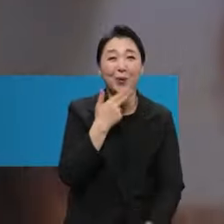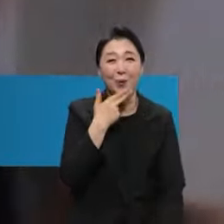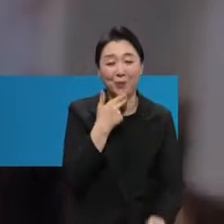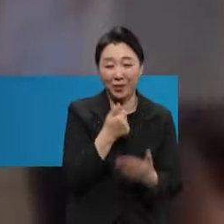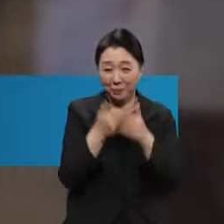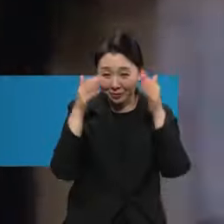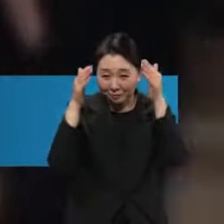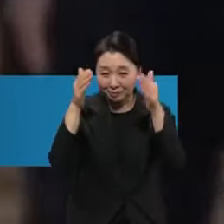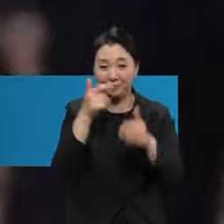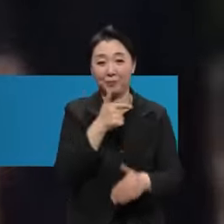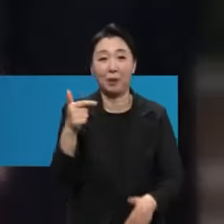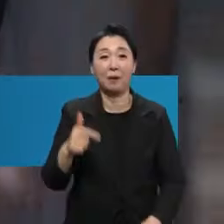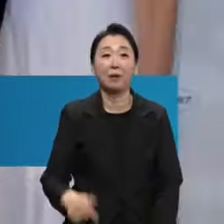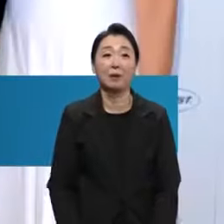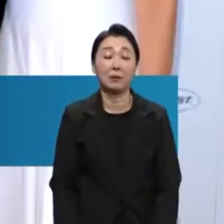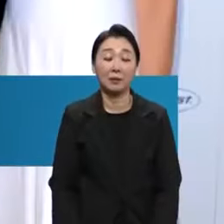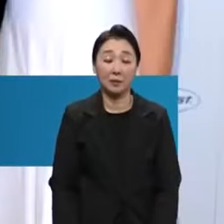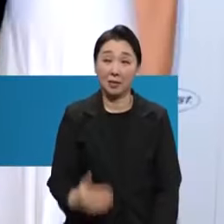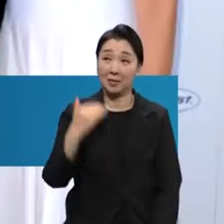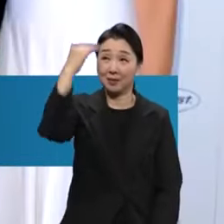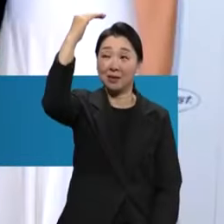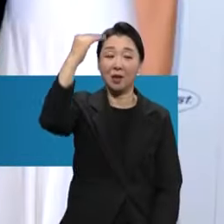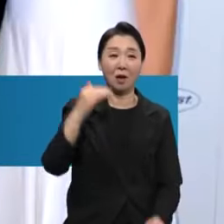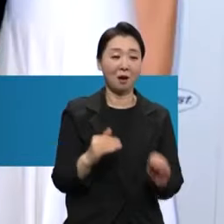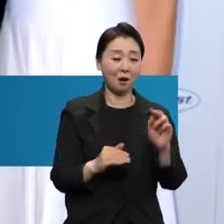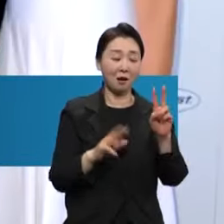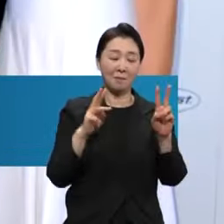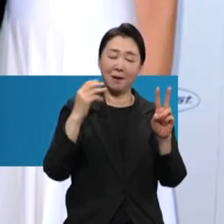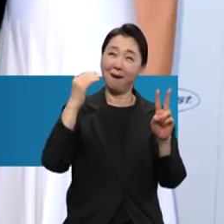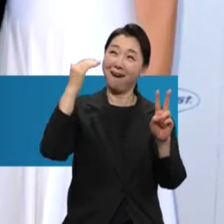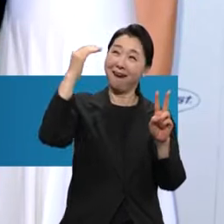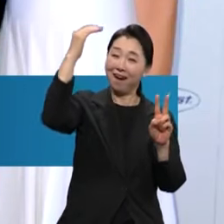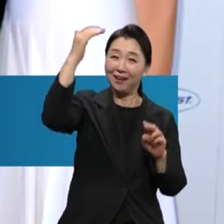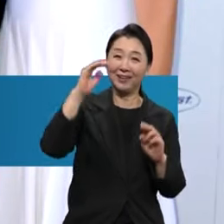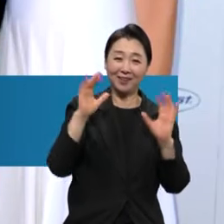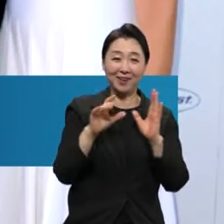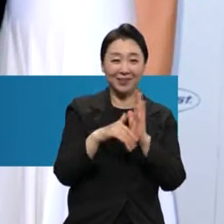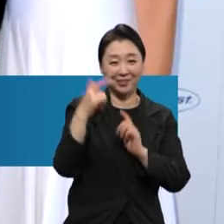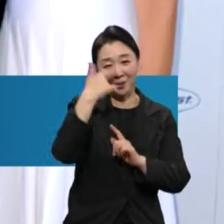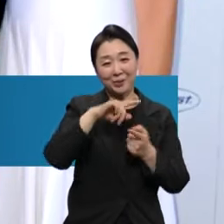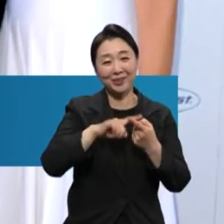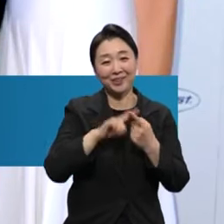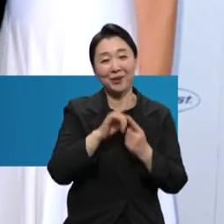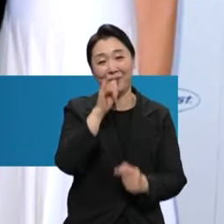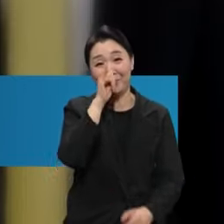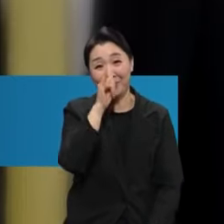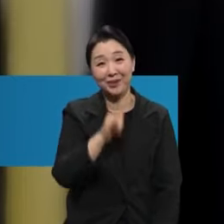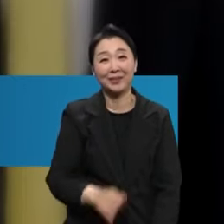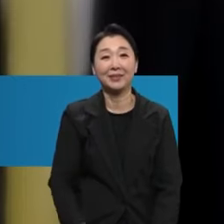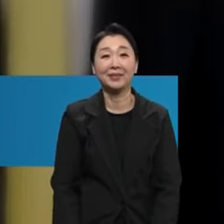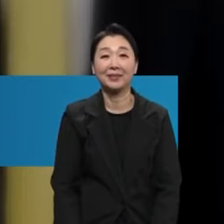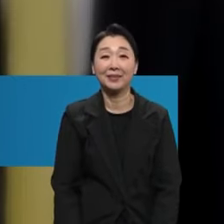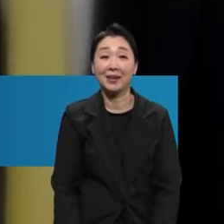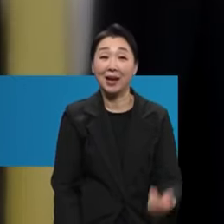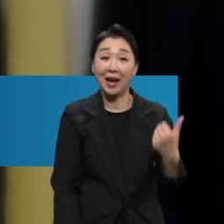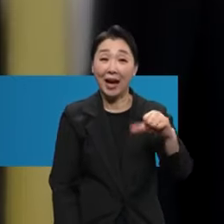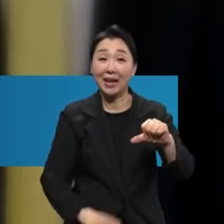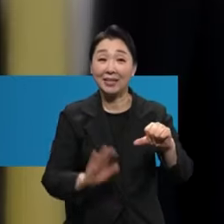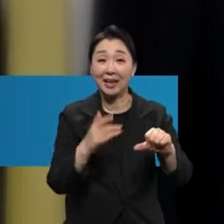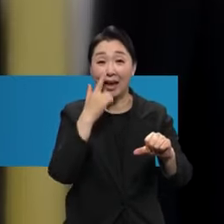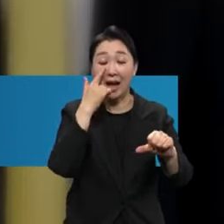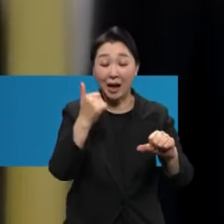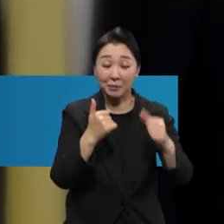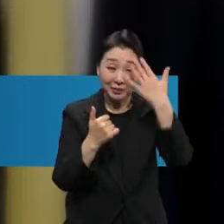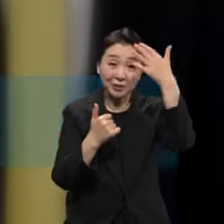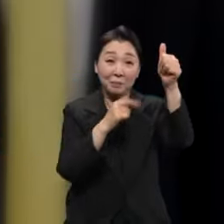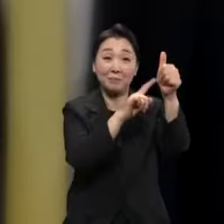주목을 받았는데 2m 가까이 되는 큰 키에 어렸을 때의 얼굴이 남아있는 듯합니다. 여기는 아들이 아니라 아버지